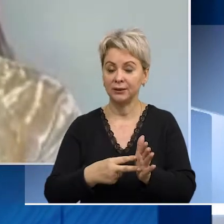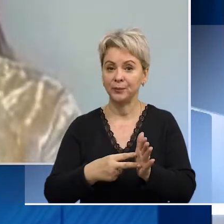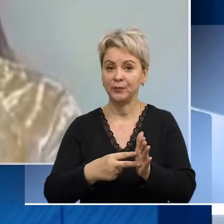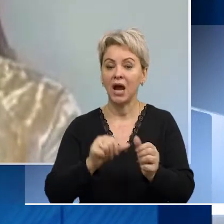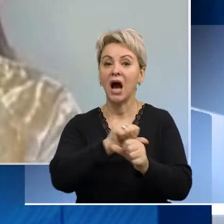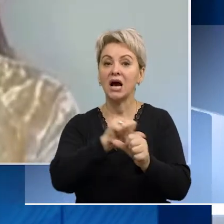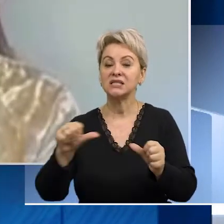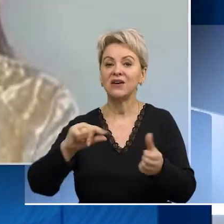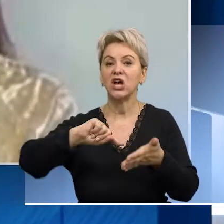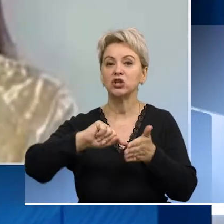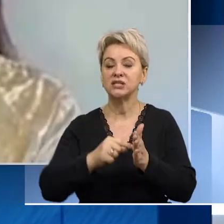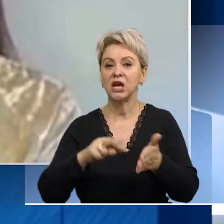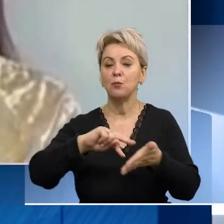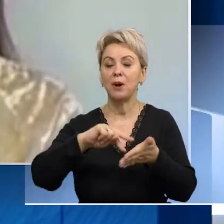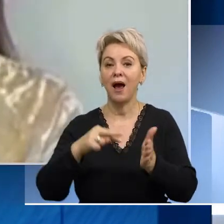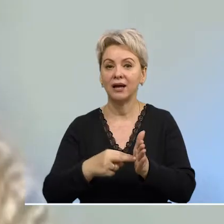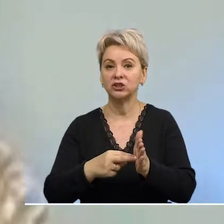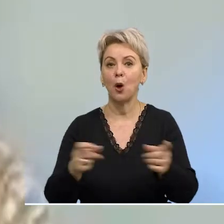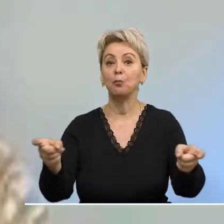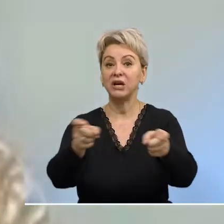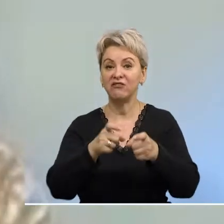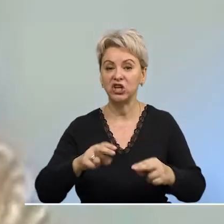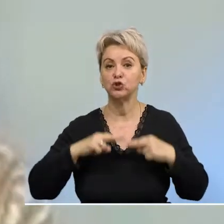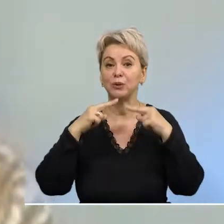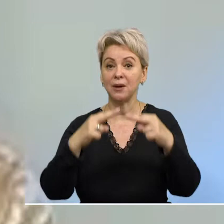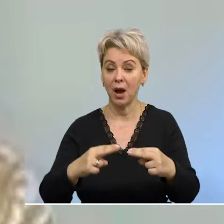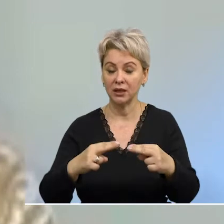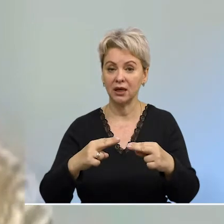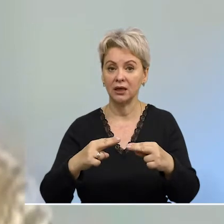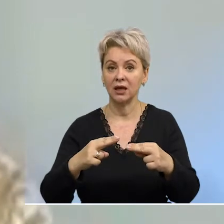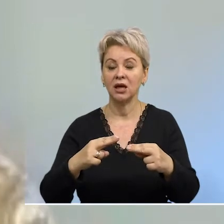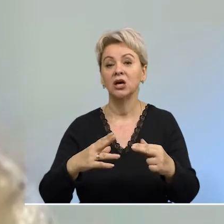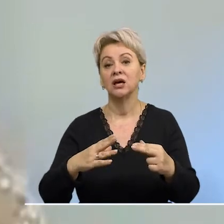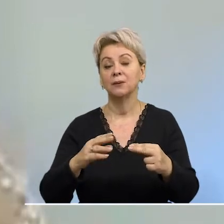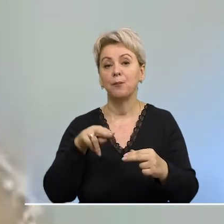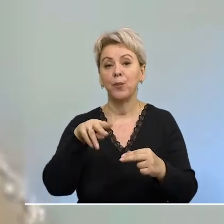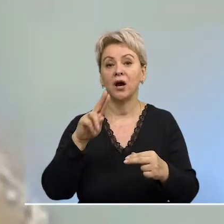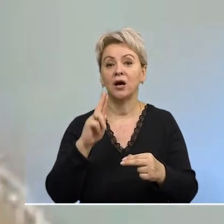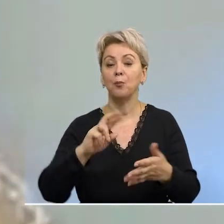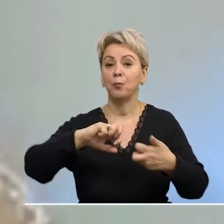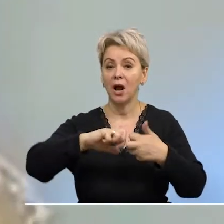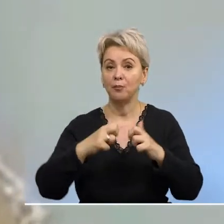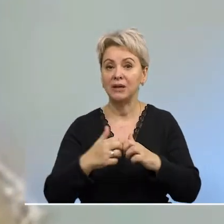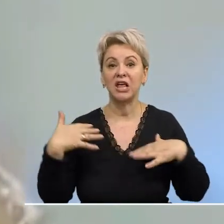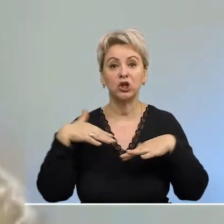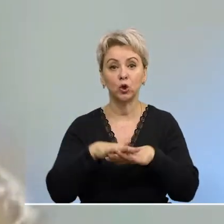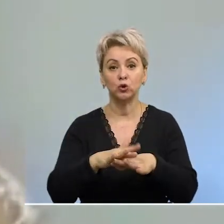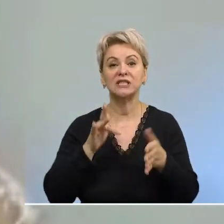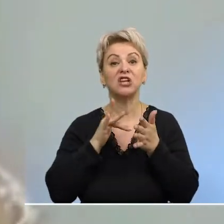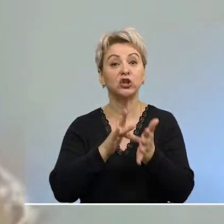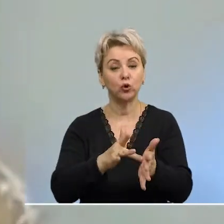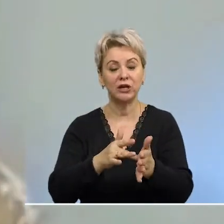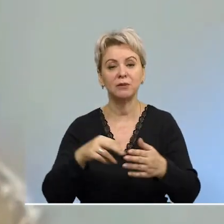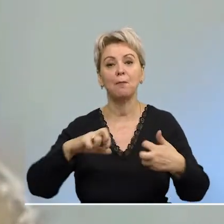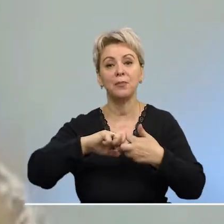проекта? Основная цель проекта — привлечь внимание, собственно говоря, к проблеме инклюзивного